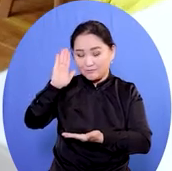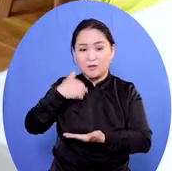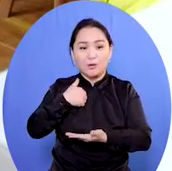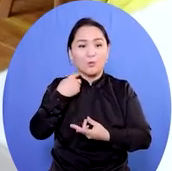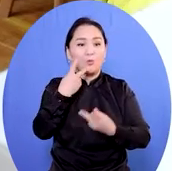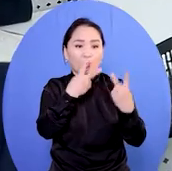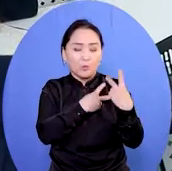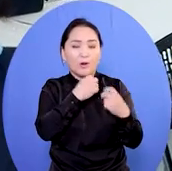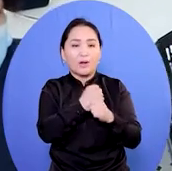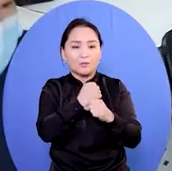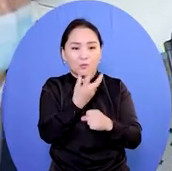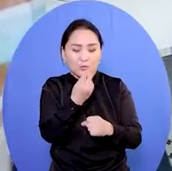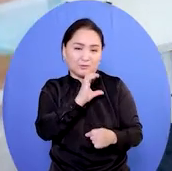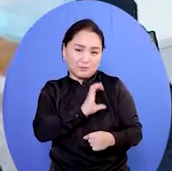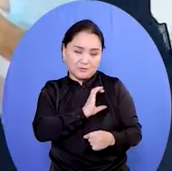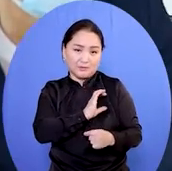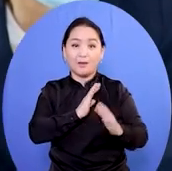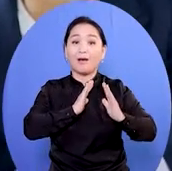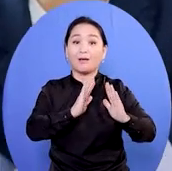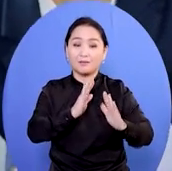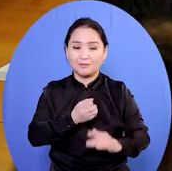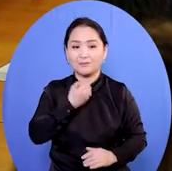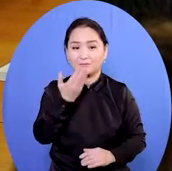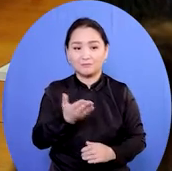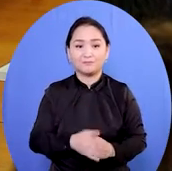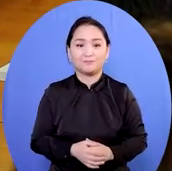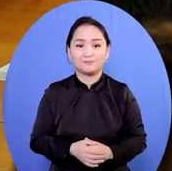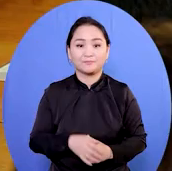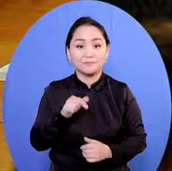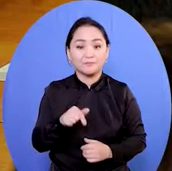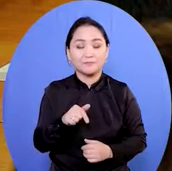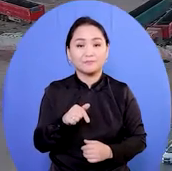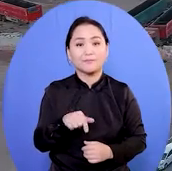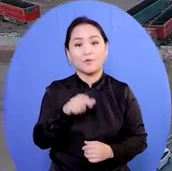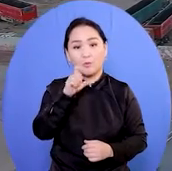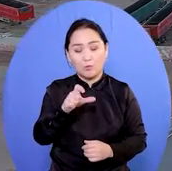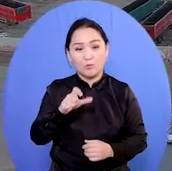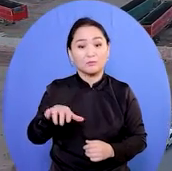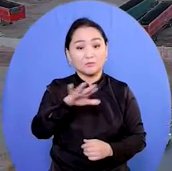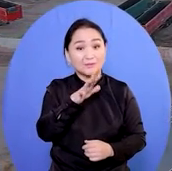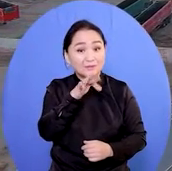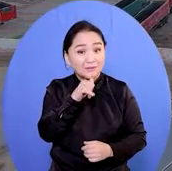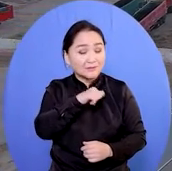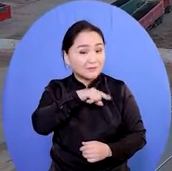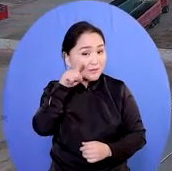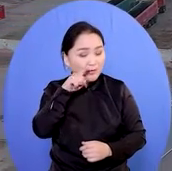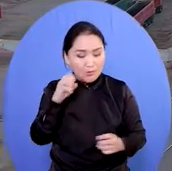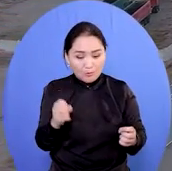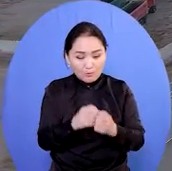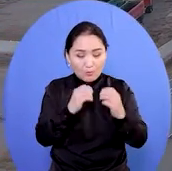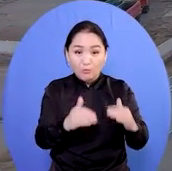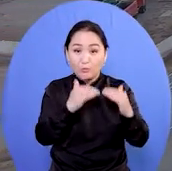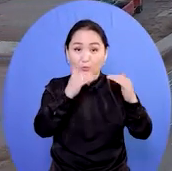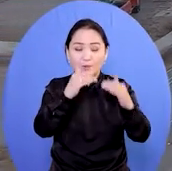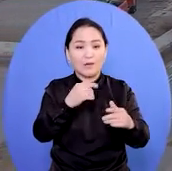үүрсэн ажилдаа чин сэтгэлээсээ хандаж буй хамдлагыг сурвалжилж байгаа билээ. Энэхүү та бүхэнд хүн амын насны хувьд ч хөгжил бүтээн